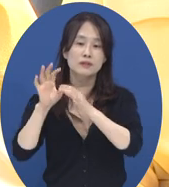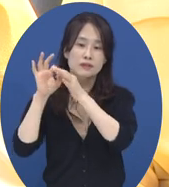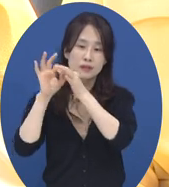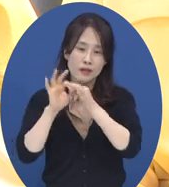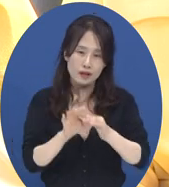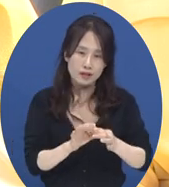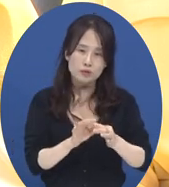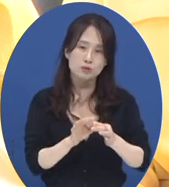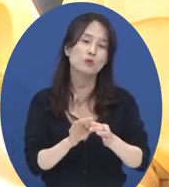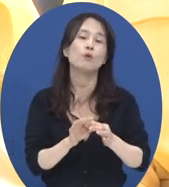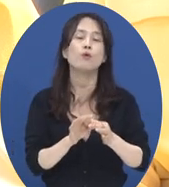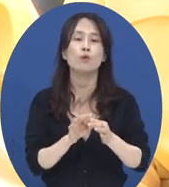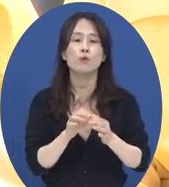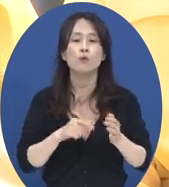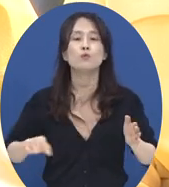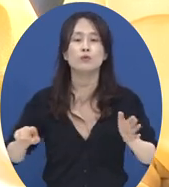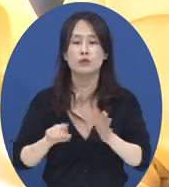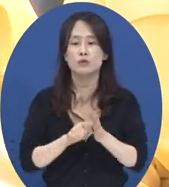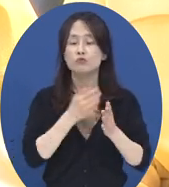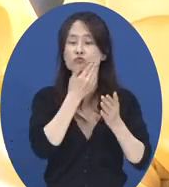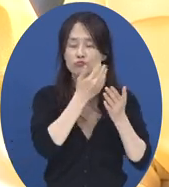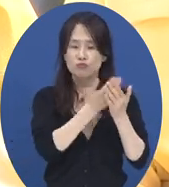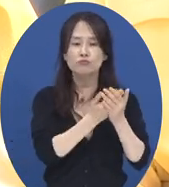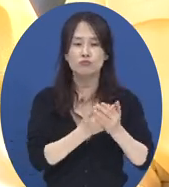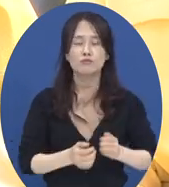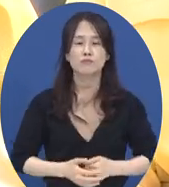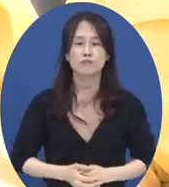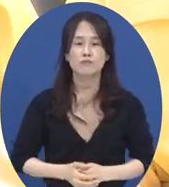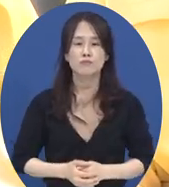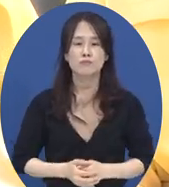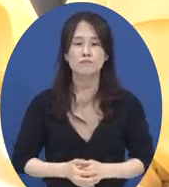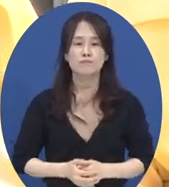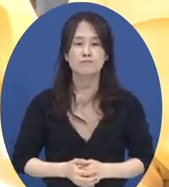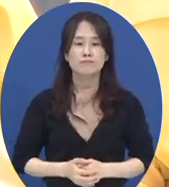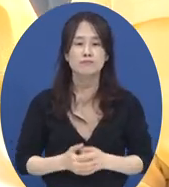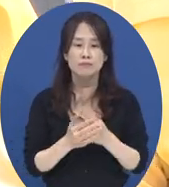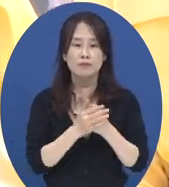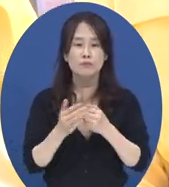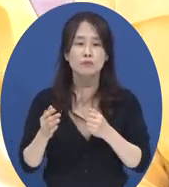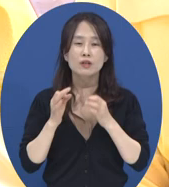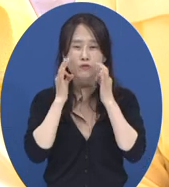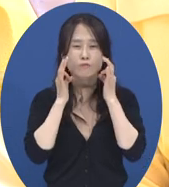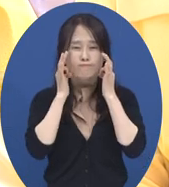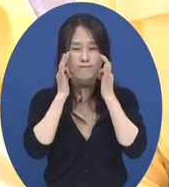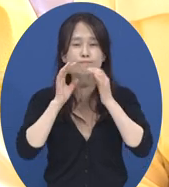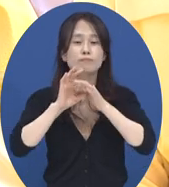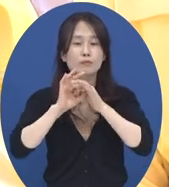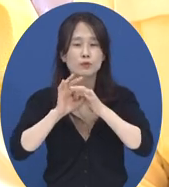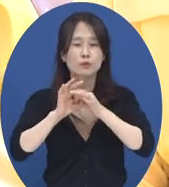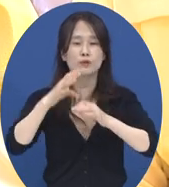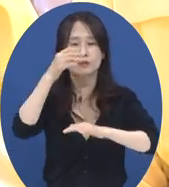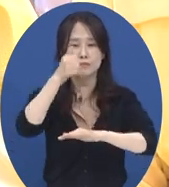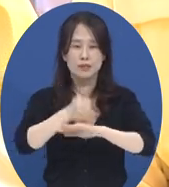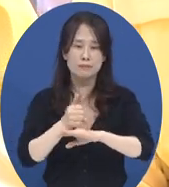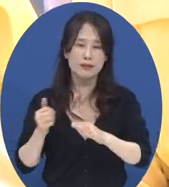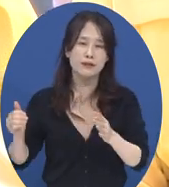그 성과를 이어갈 수 있도록 하는 것이 매우 중요하다고 생각합니다. 그래서 그런 노력을 통해서